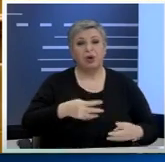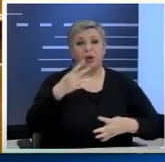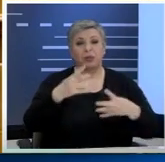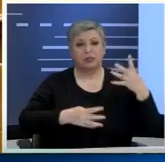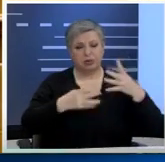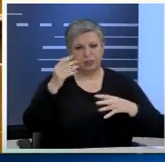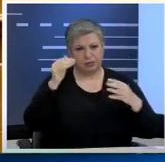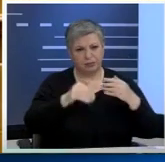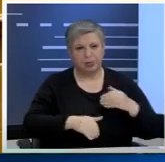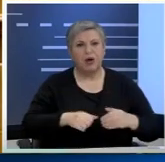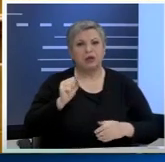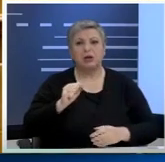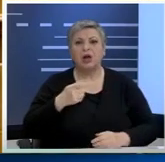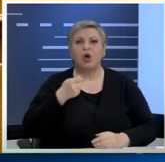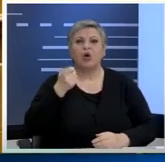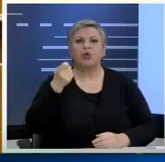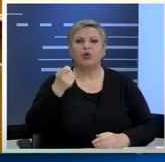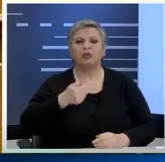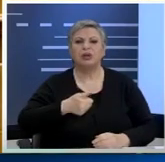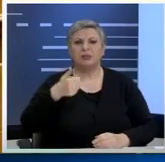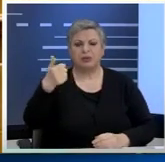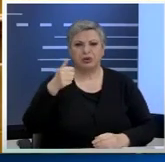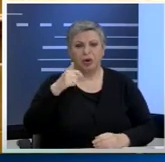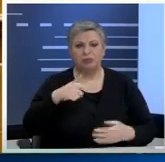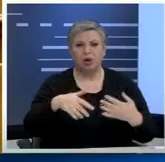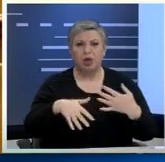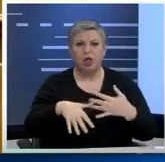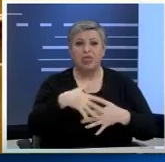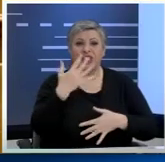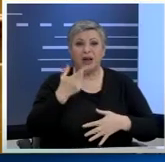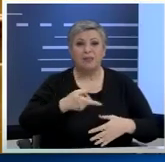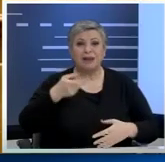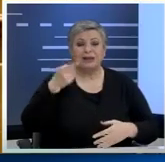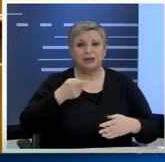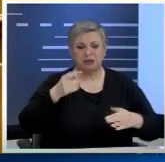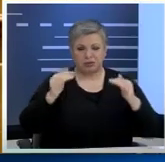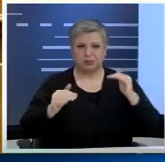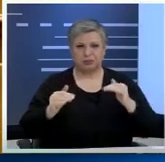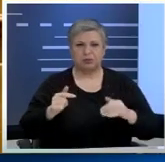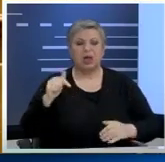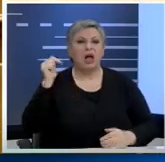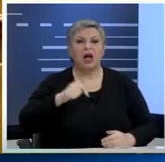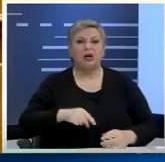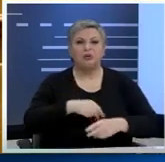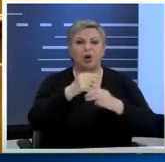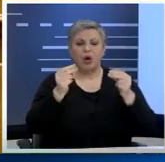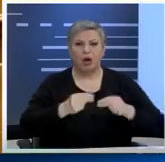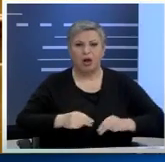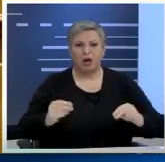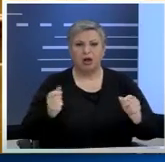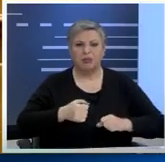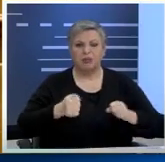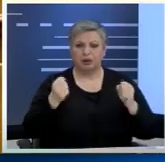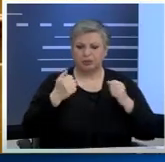του εξωτερικού ισοζυγίου από την άλλη είχαν υπερβεί το 15%, οδηγώντας έτσι στην πλήρη απώλεια